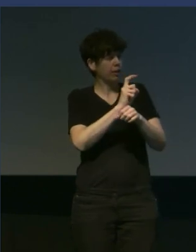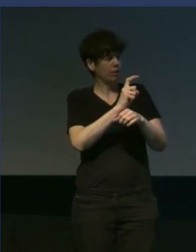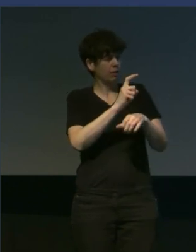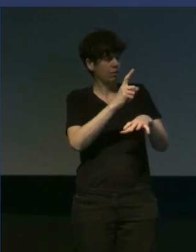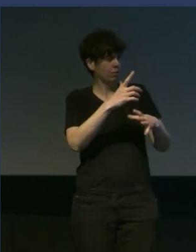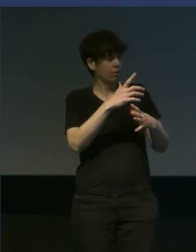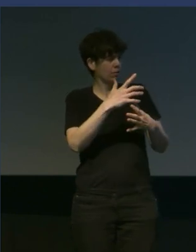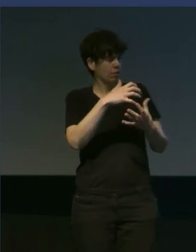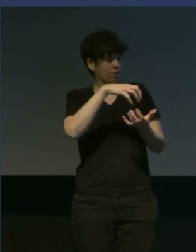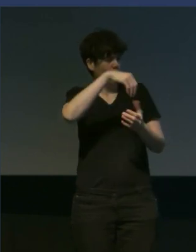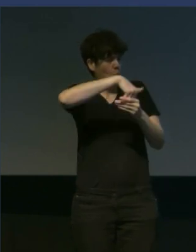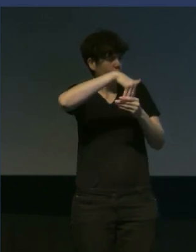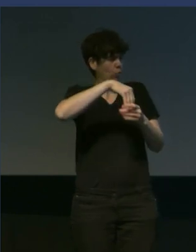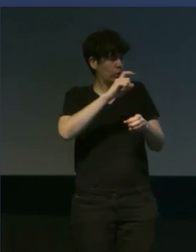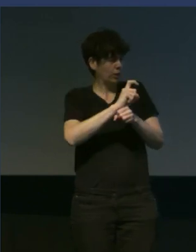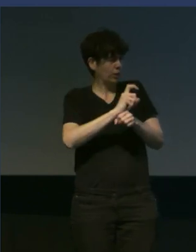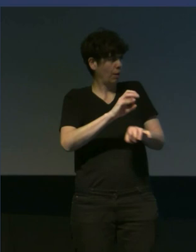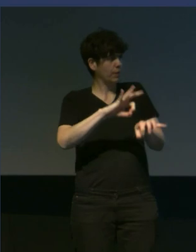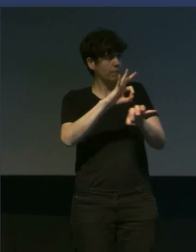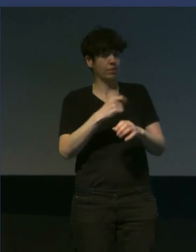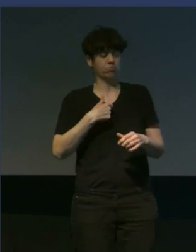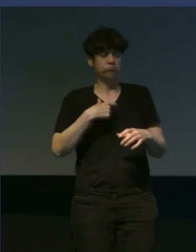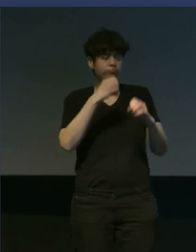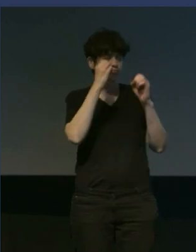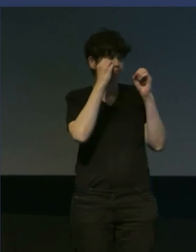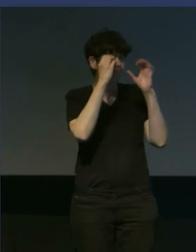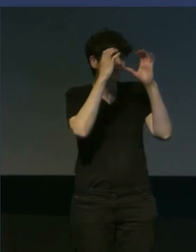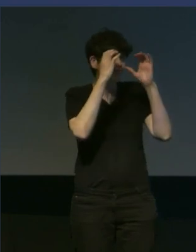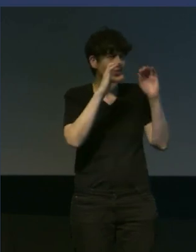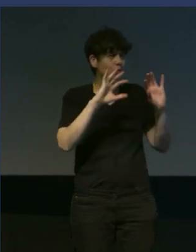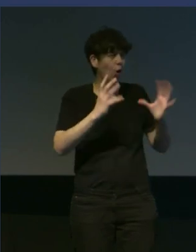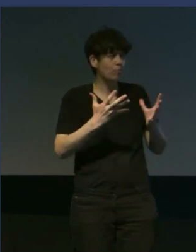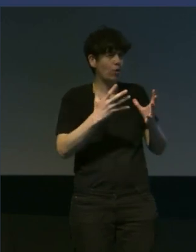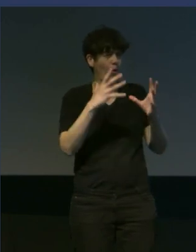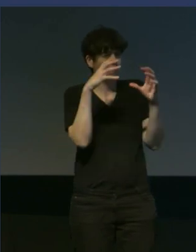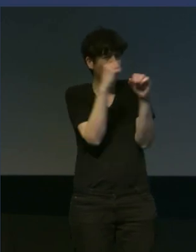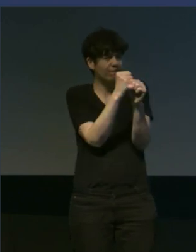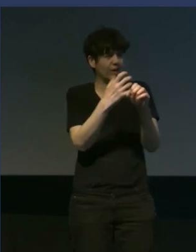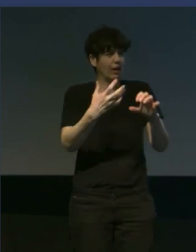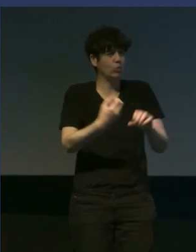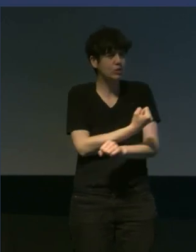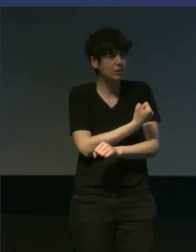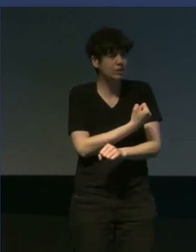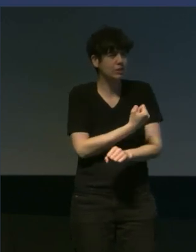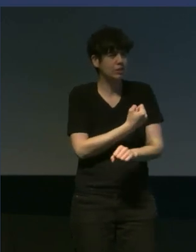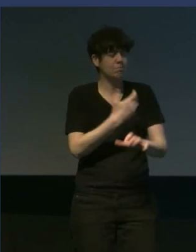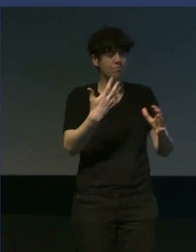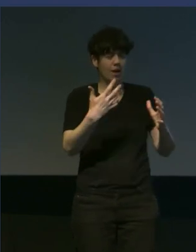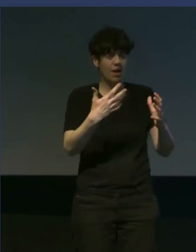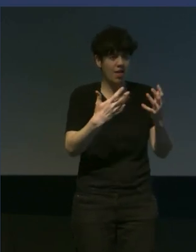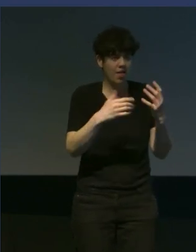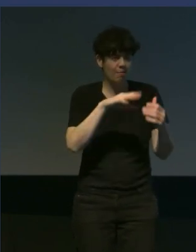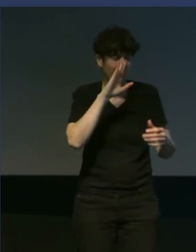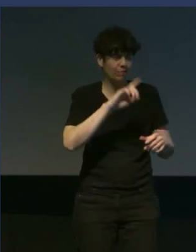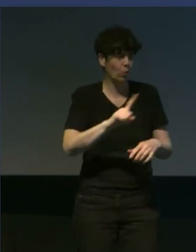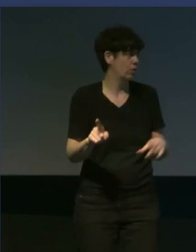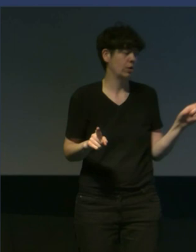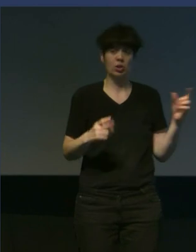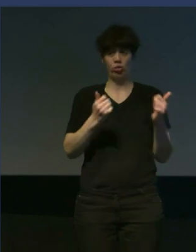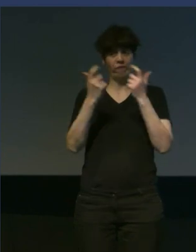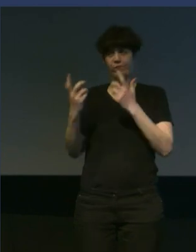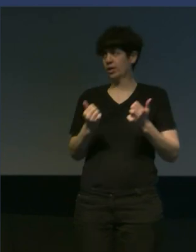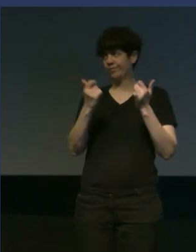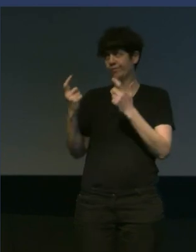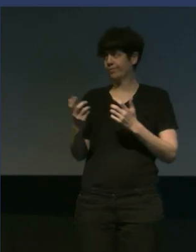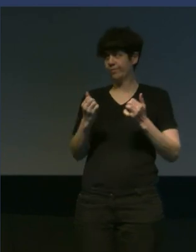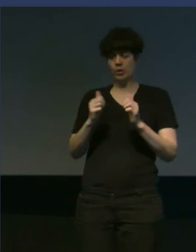je suis assez impressionné de savoir comment est-ce qu'on fait pour justement faire un raccourci, mais sans tomber dans le panneau. Le chiffre, on